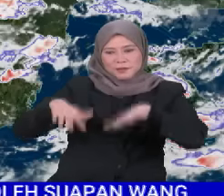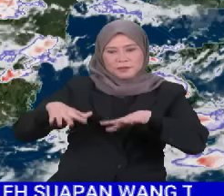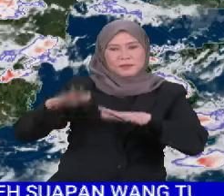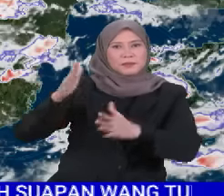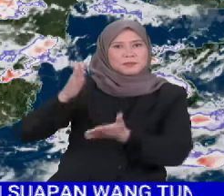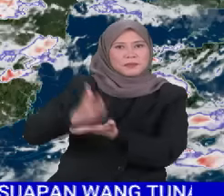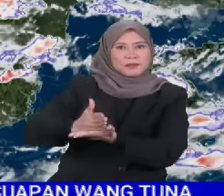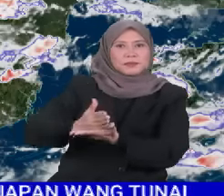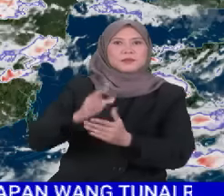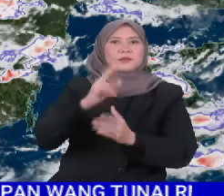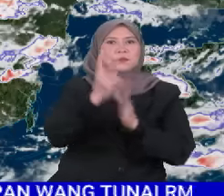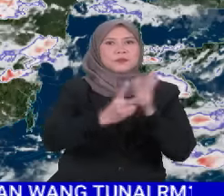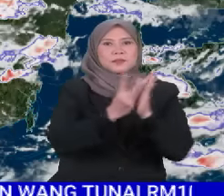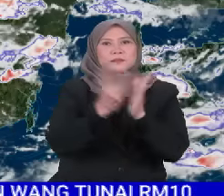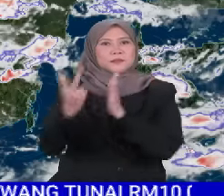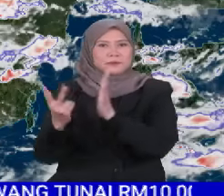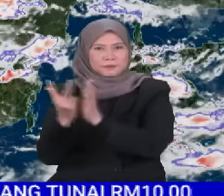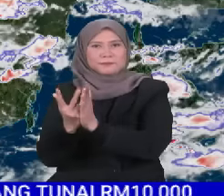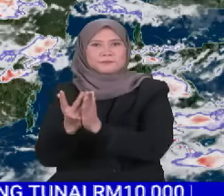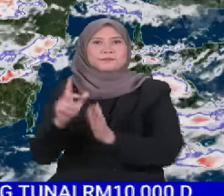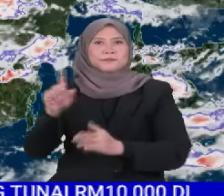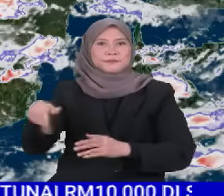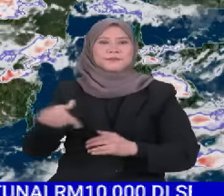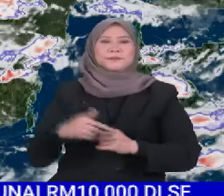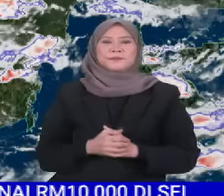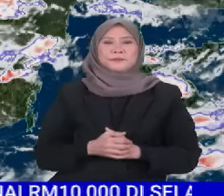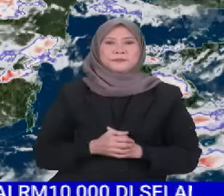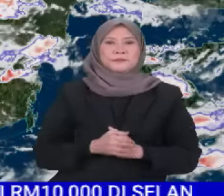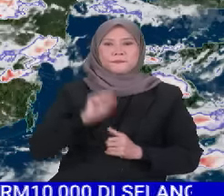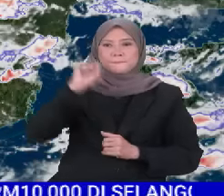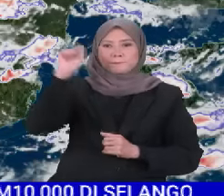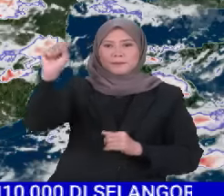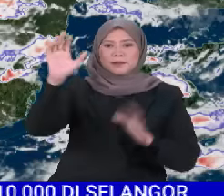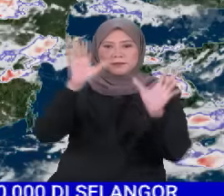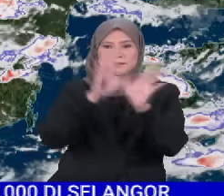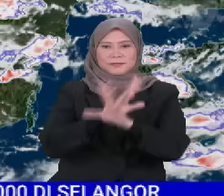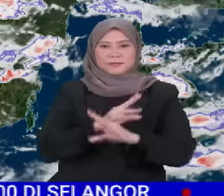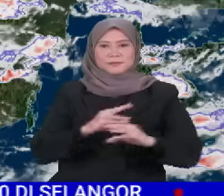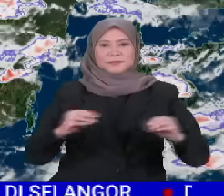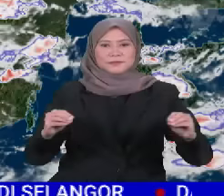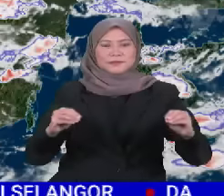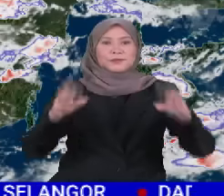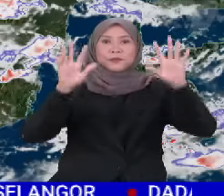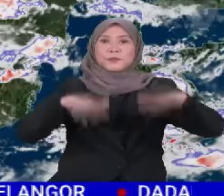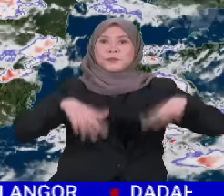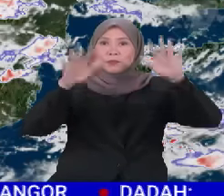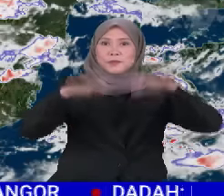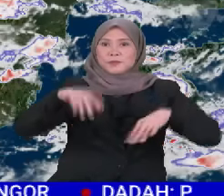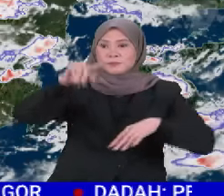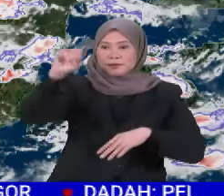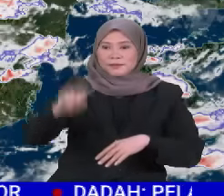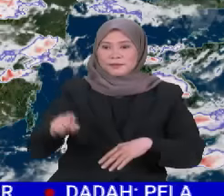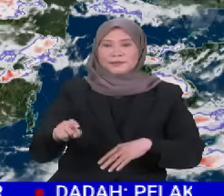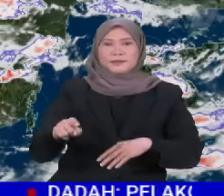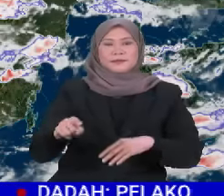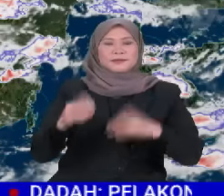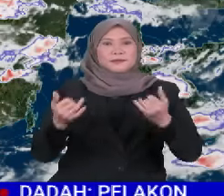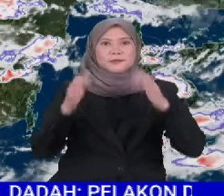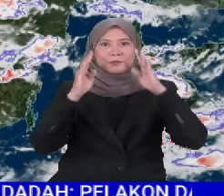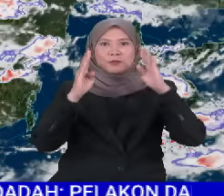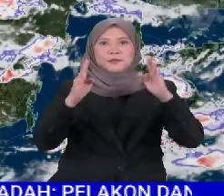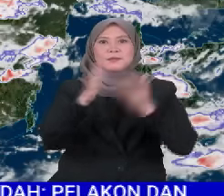prosedur hingga ketika Jam Saja lagi manakala di negeri Sabah dan Serawak pula keadaan hujan seribu petir dilihat lebih